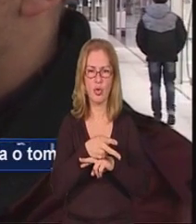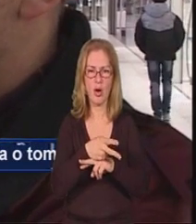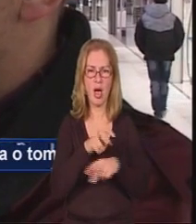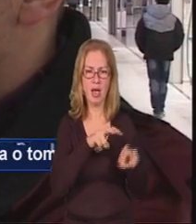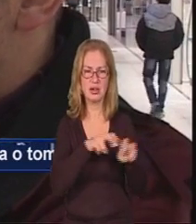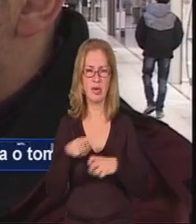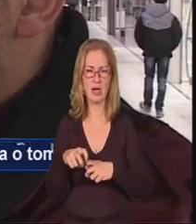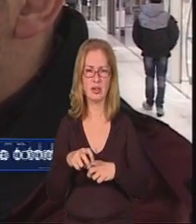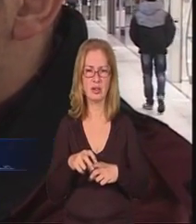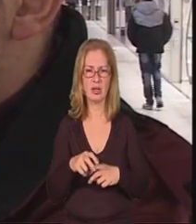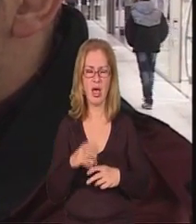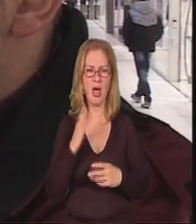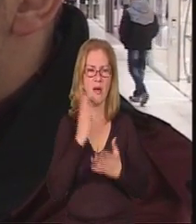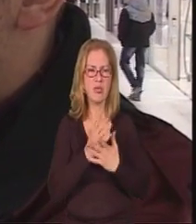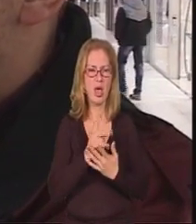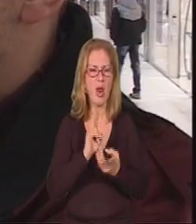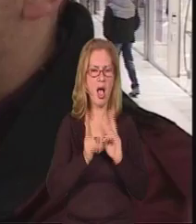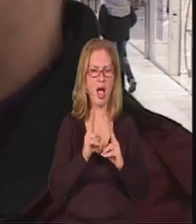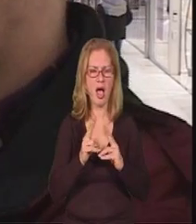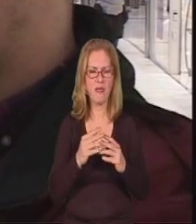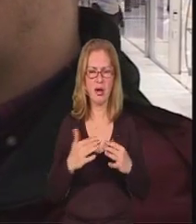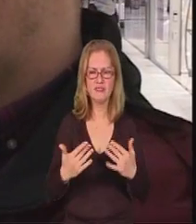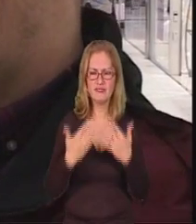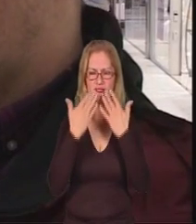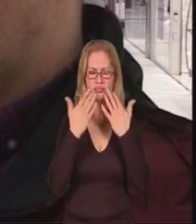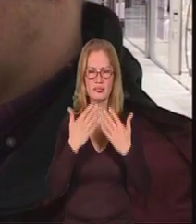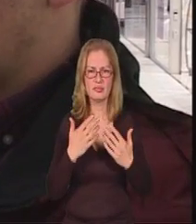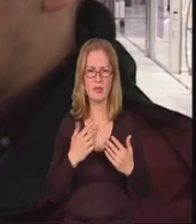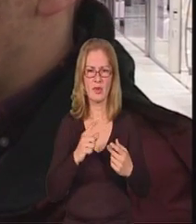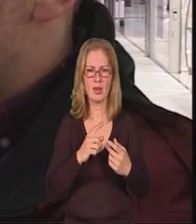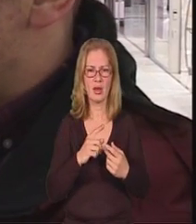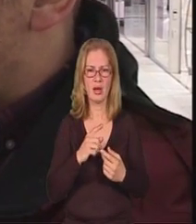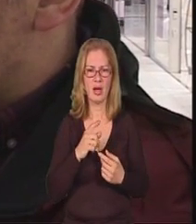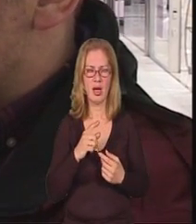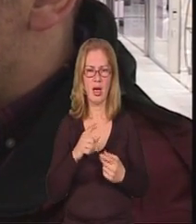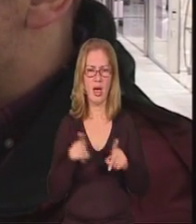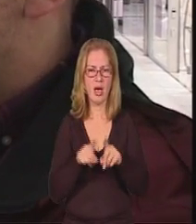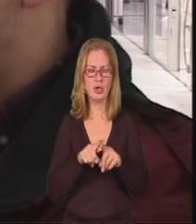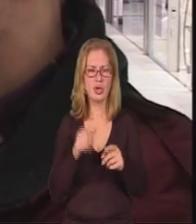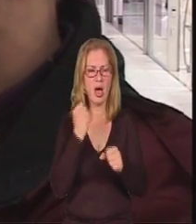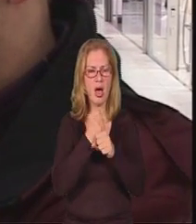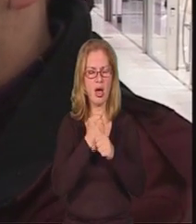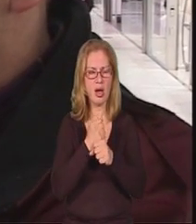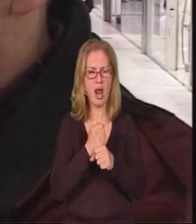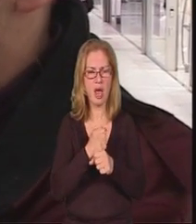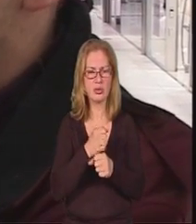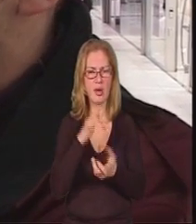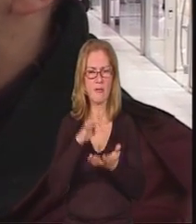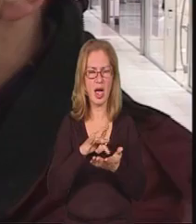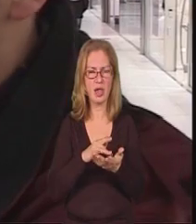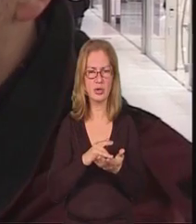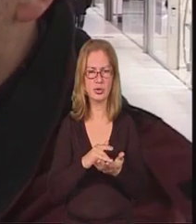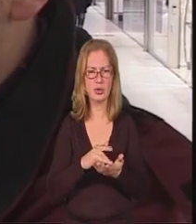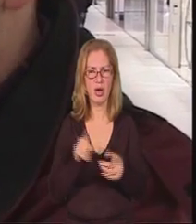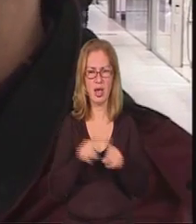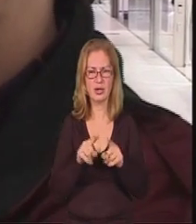Na drugom mestu je izbjegavati aerozagađenje u bilo kom vidu. Treće je izbjegavati zagađenje u radnom okruženju. Znači